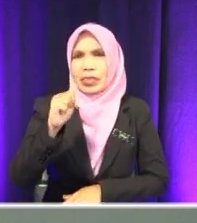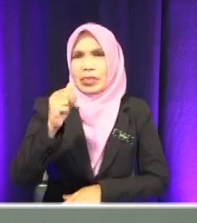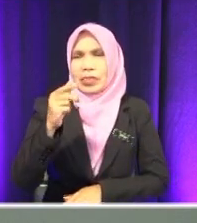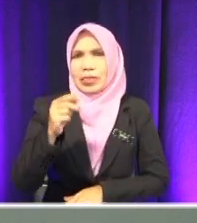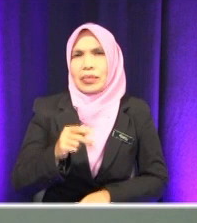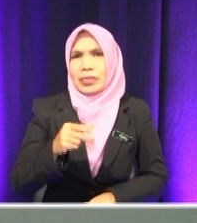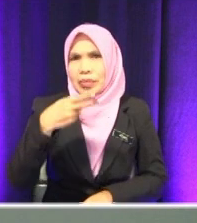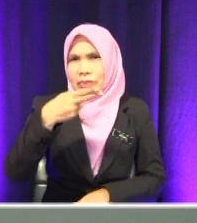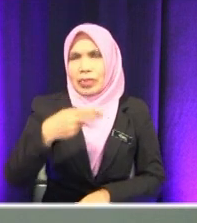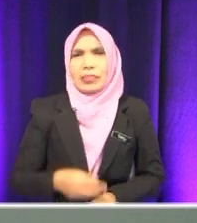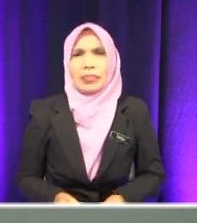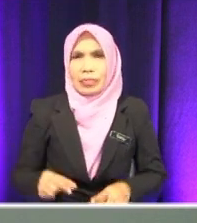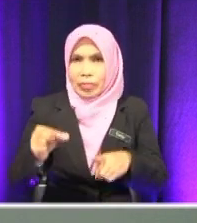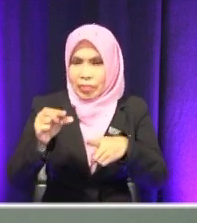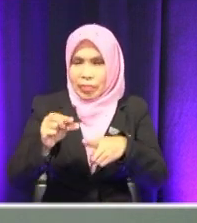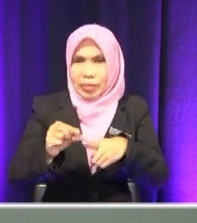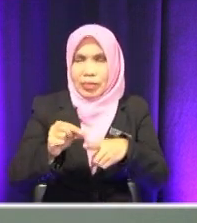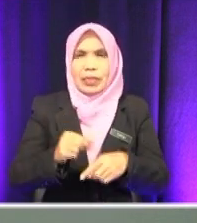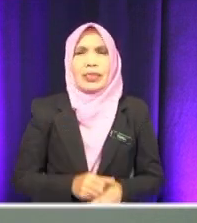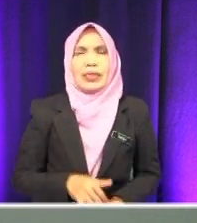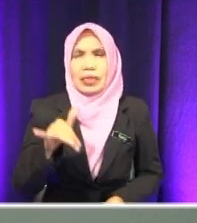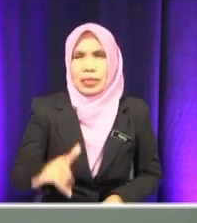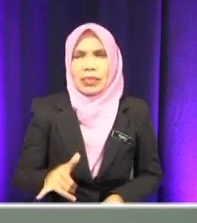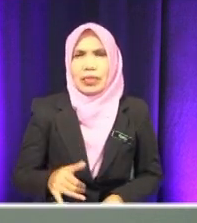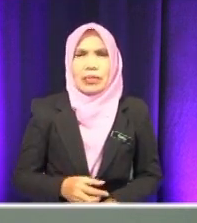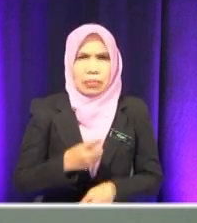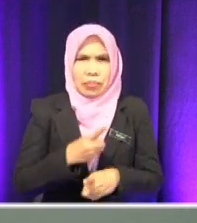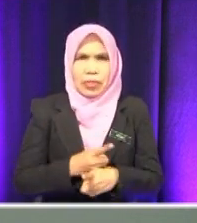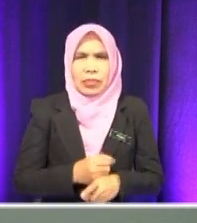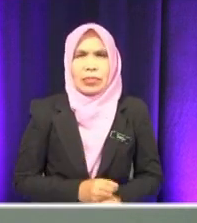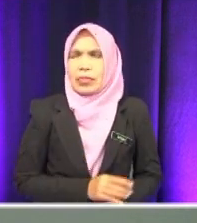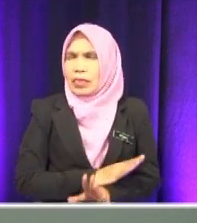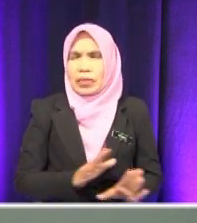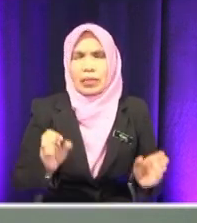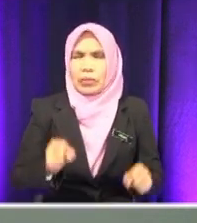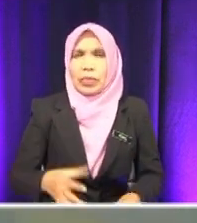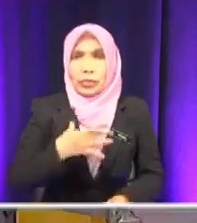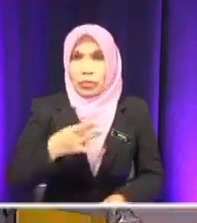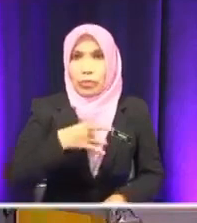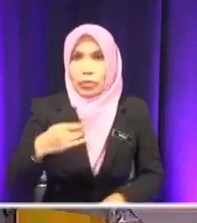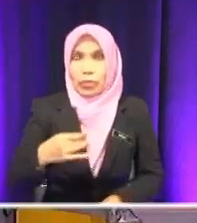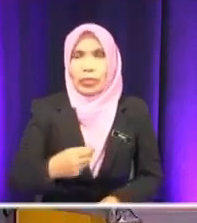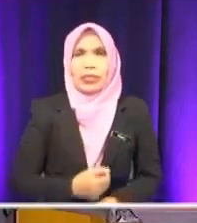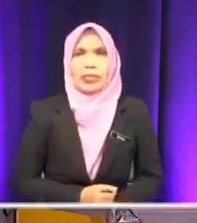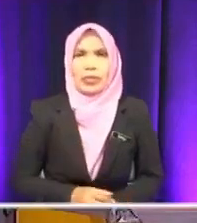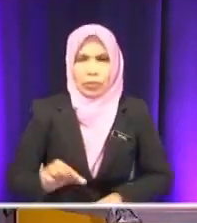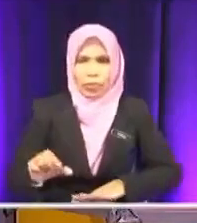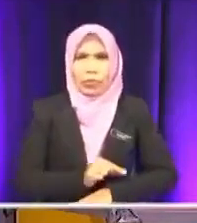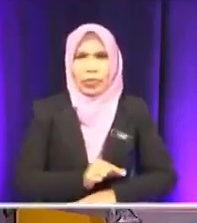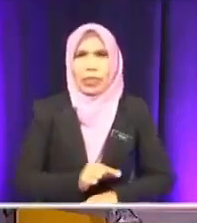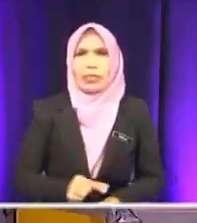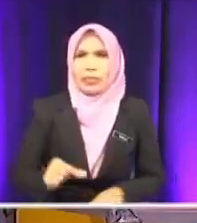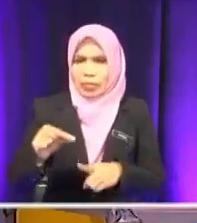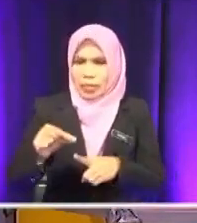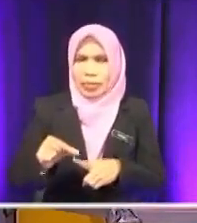suka hati ah istilah suka hati tidak diterima pakai istilah-istilah yang ada dalam buku teks juga penerangan